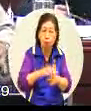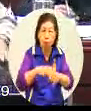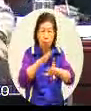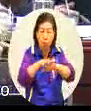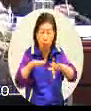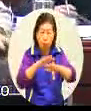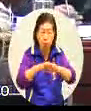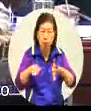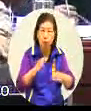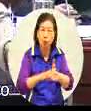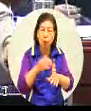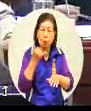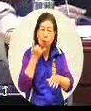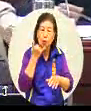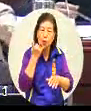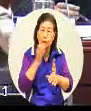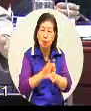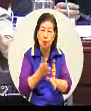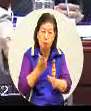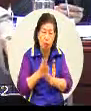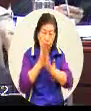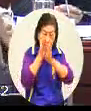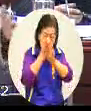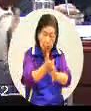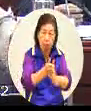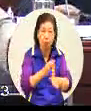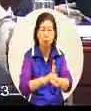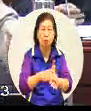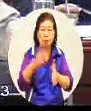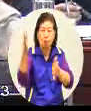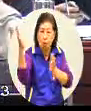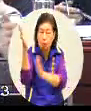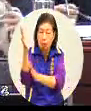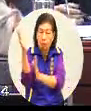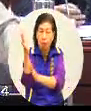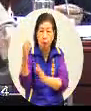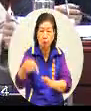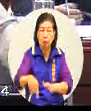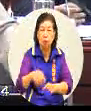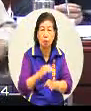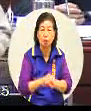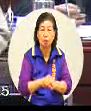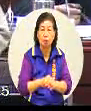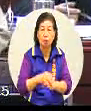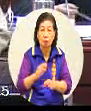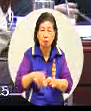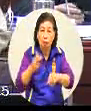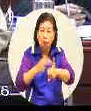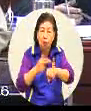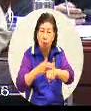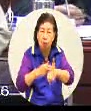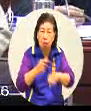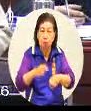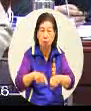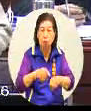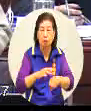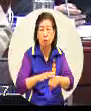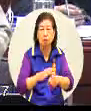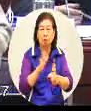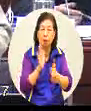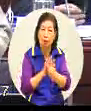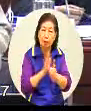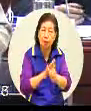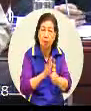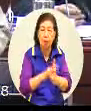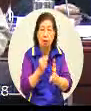当过。啊，伊伫真倒手柄这个部分，吼，啊，要安怎伫技术上要安怎来处理？啊，如果讲